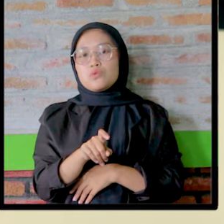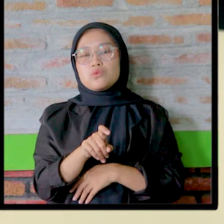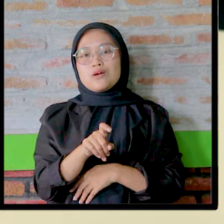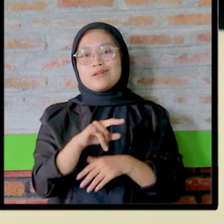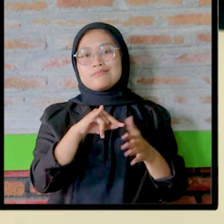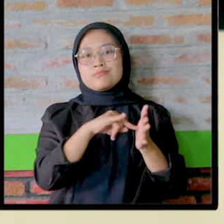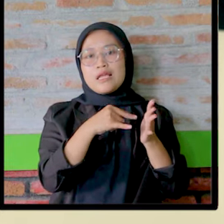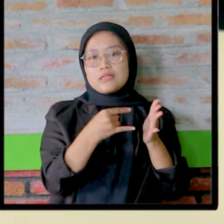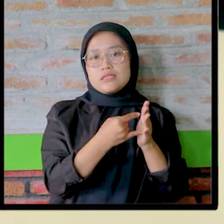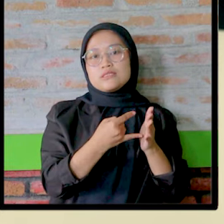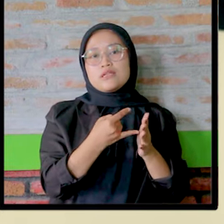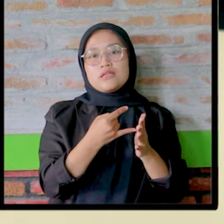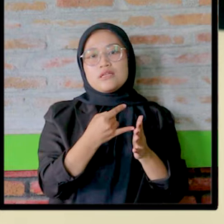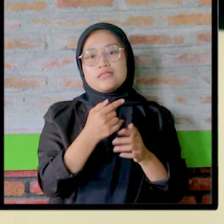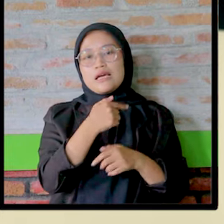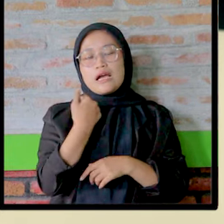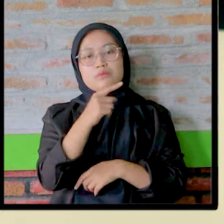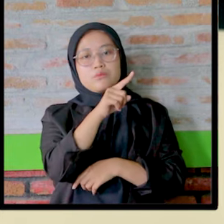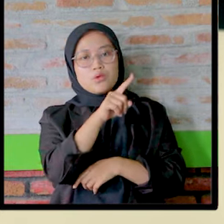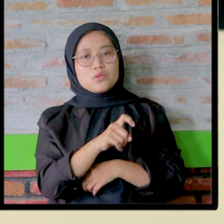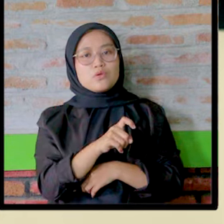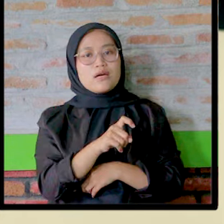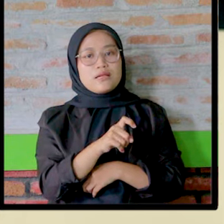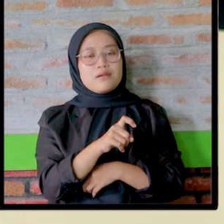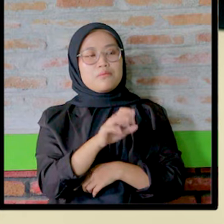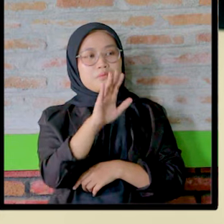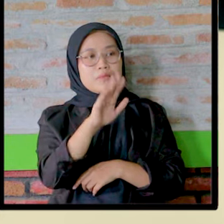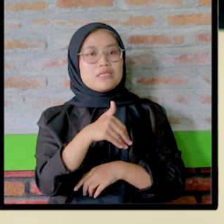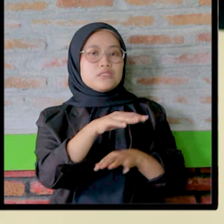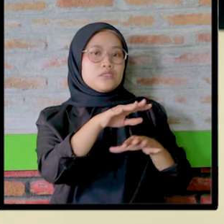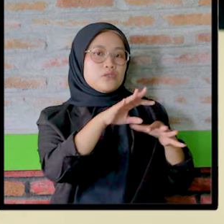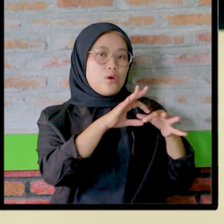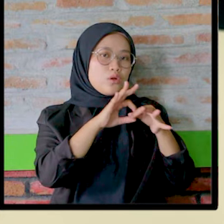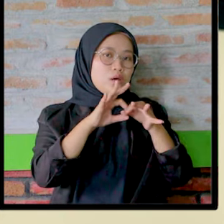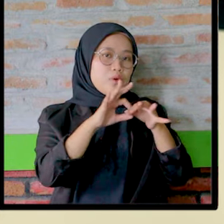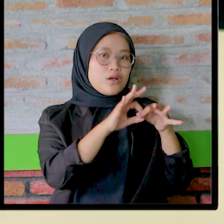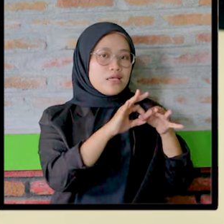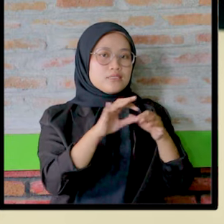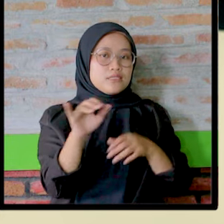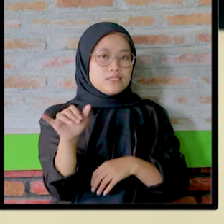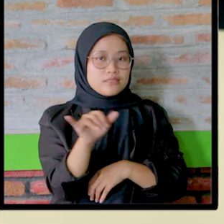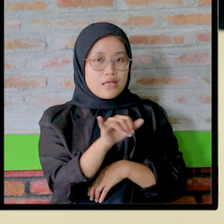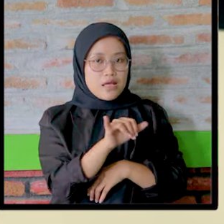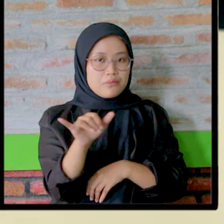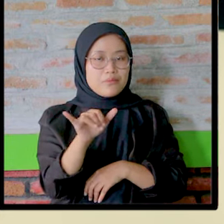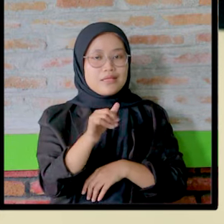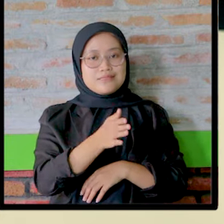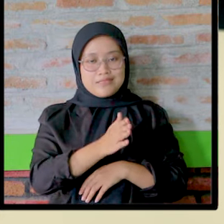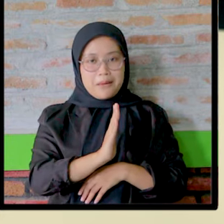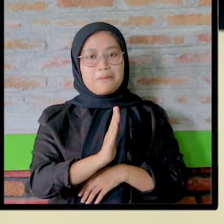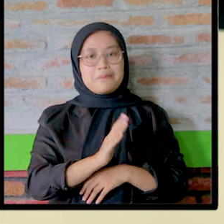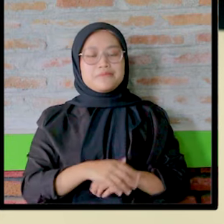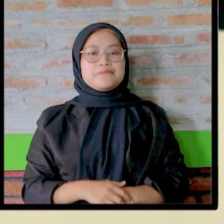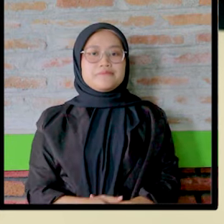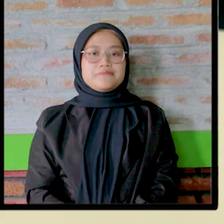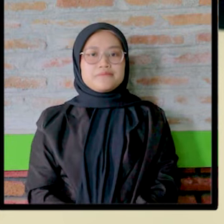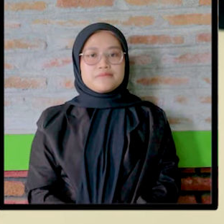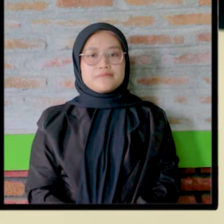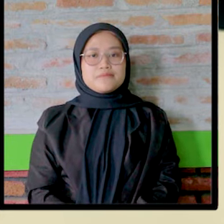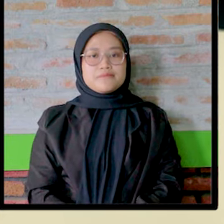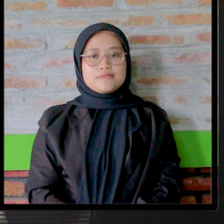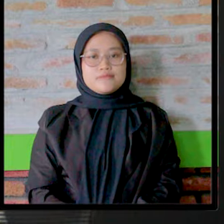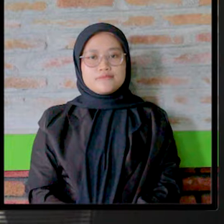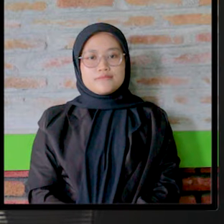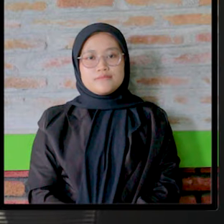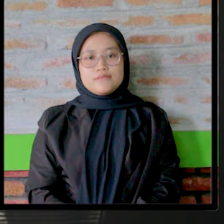Ee kita butuhkan Kami sering masih berkolaborasi dengan ee sikap gitu Iya nah